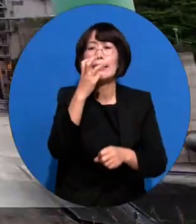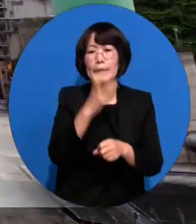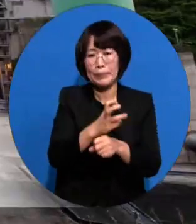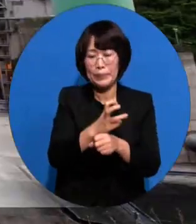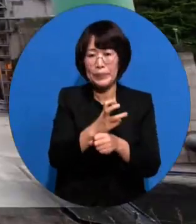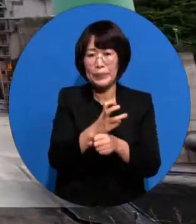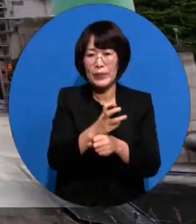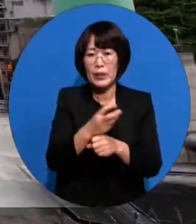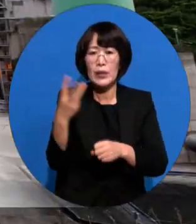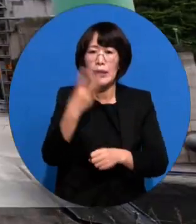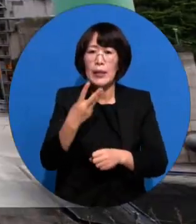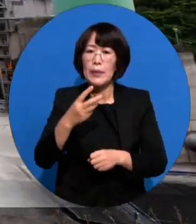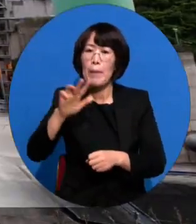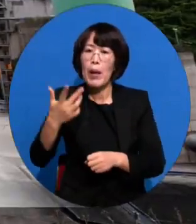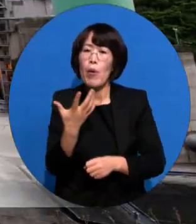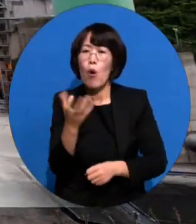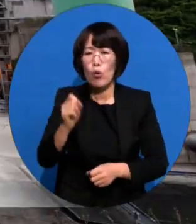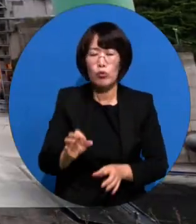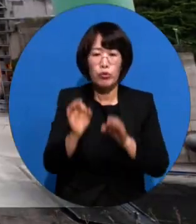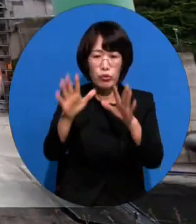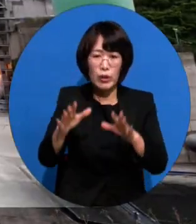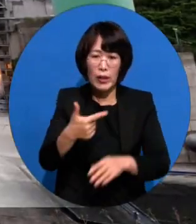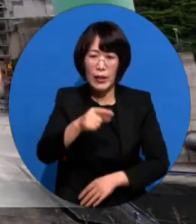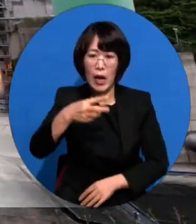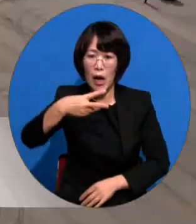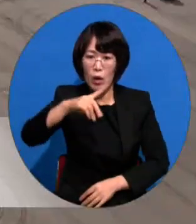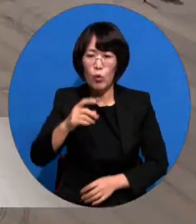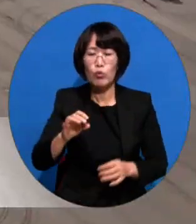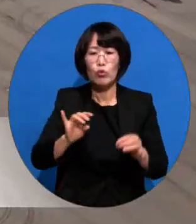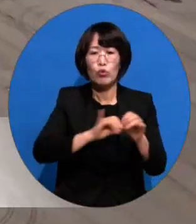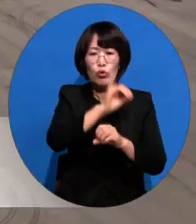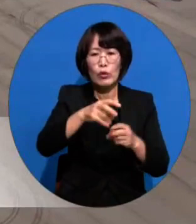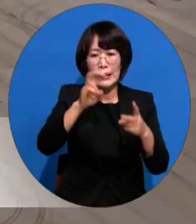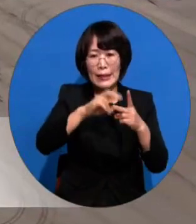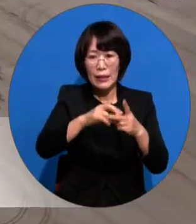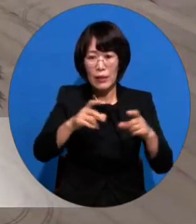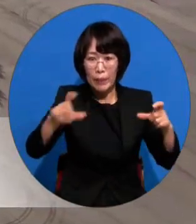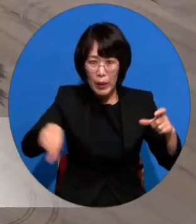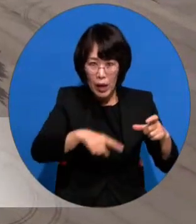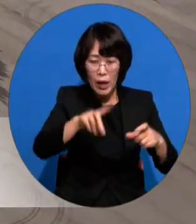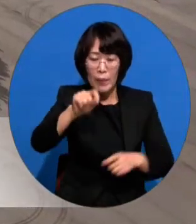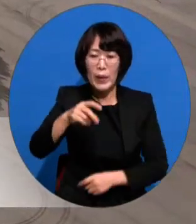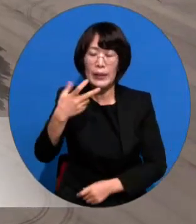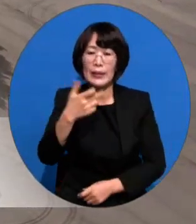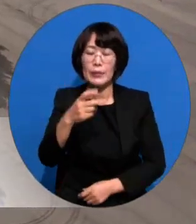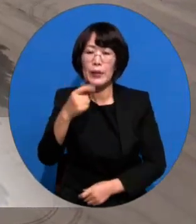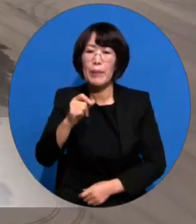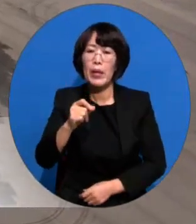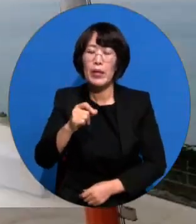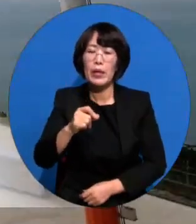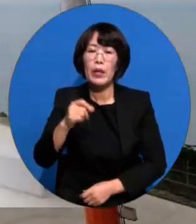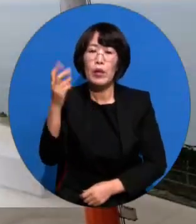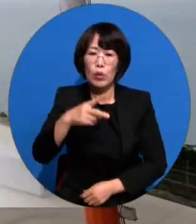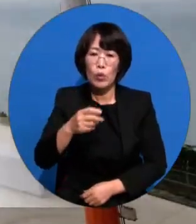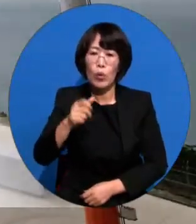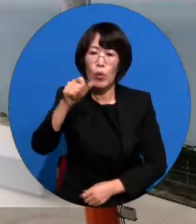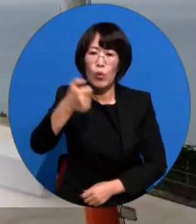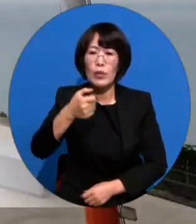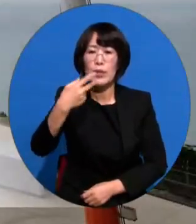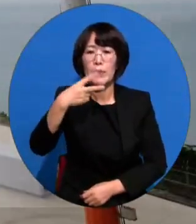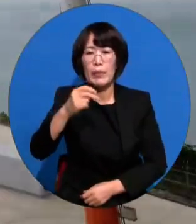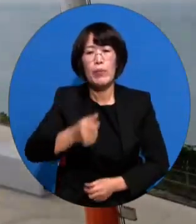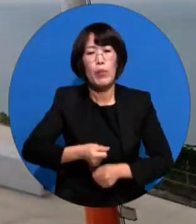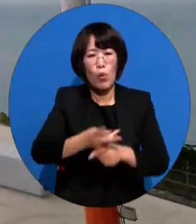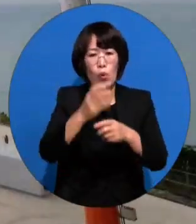2030년까지 3,800억 원이 투자돼 나로우주센터 인근에 173만 제곱미터, 약 52만 평 규모로